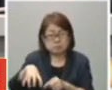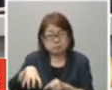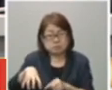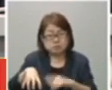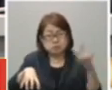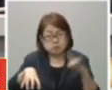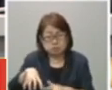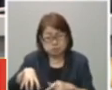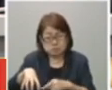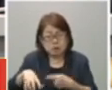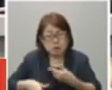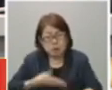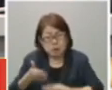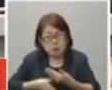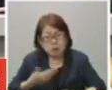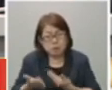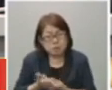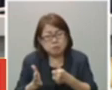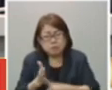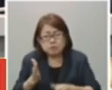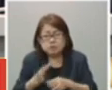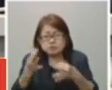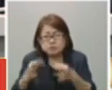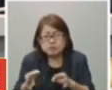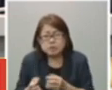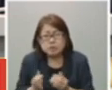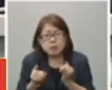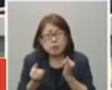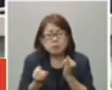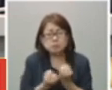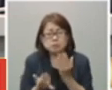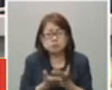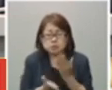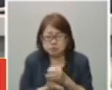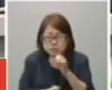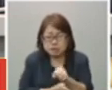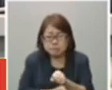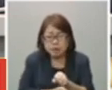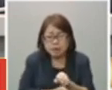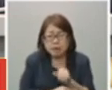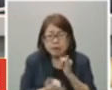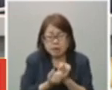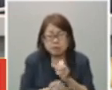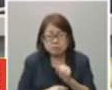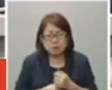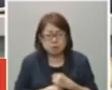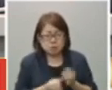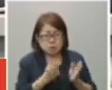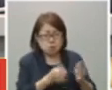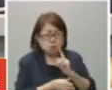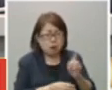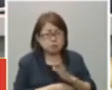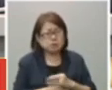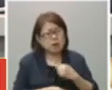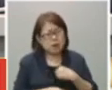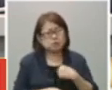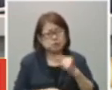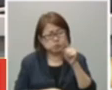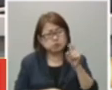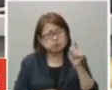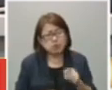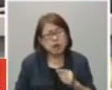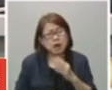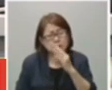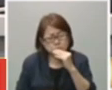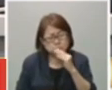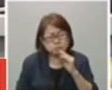หรือเปล่าไม่เป็นไรครับผมไม่กล่าวหาท่านพูดเป็นความสงสัยไว้นะครับเพ